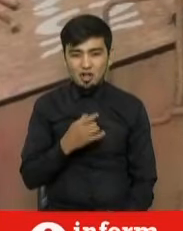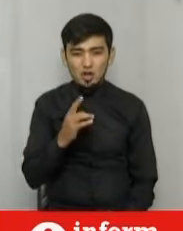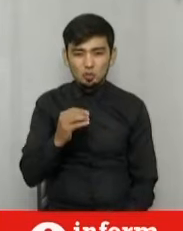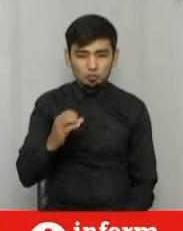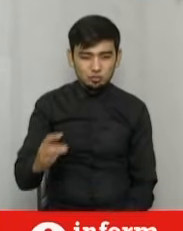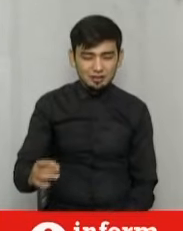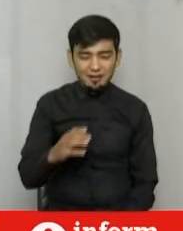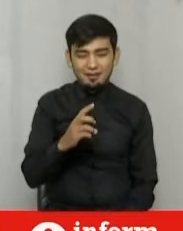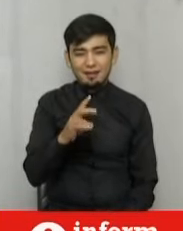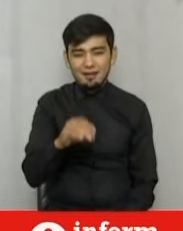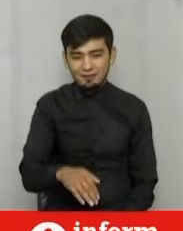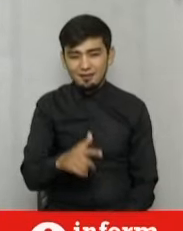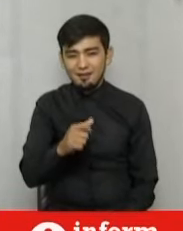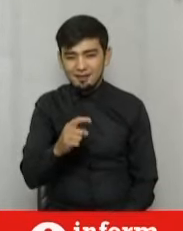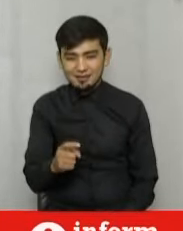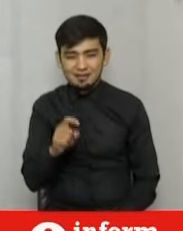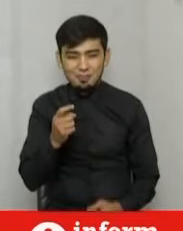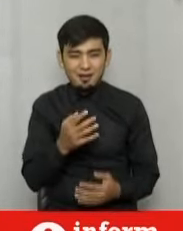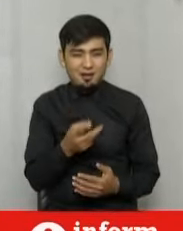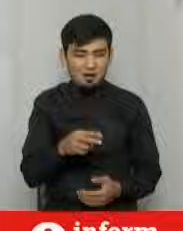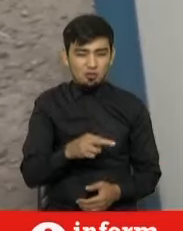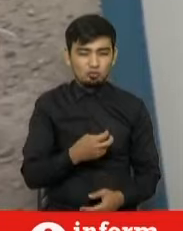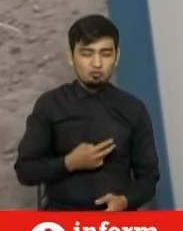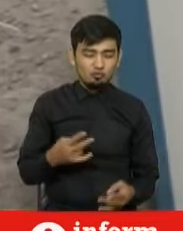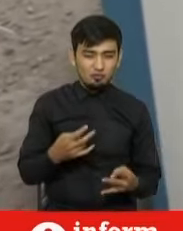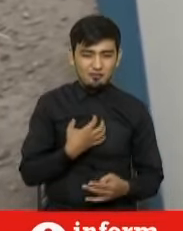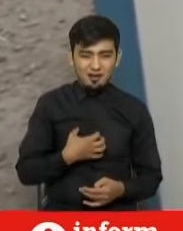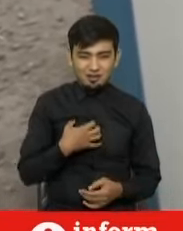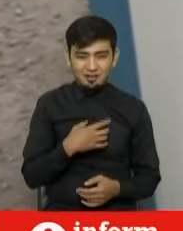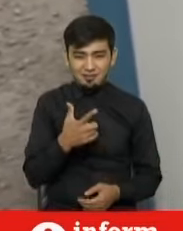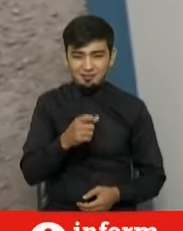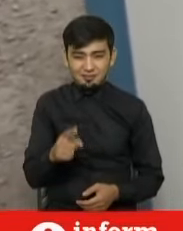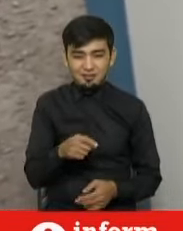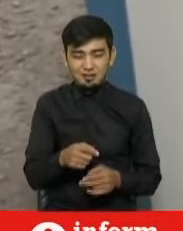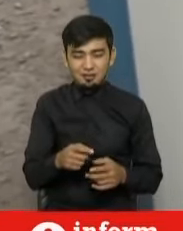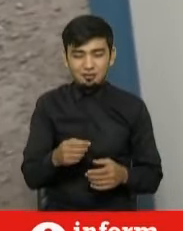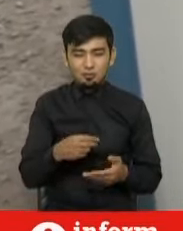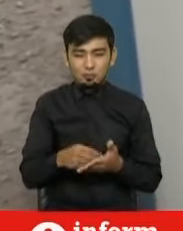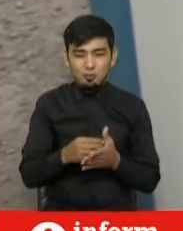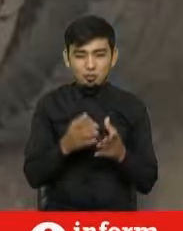для нефти газо химической отрасли Арман сарсенбаев дидар жо Марту информбюро Астана